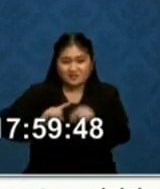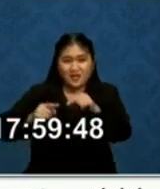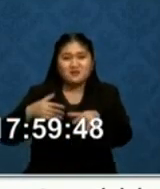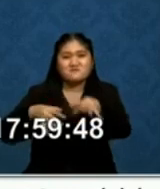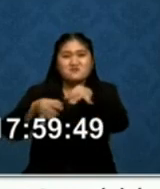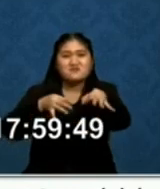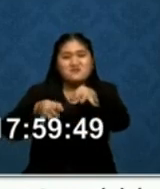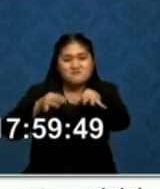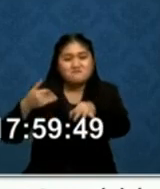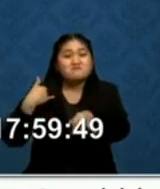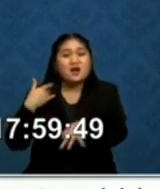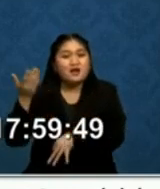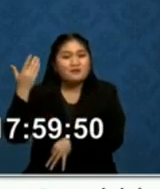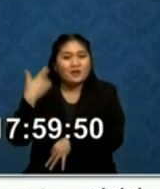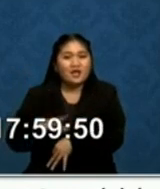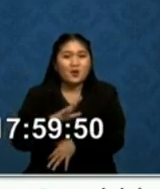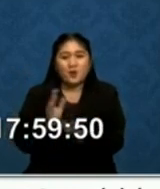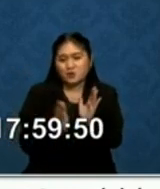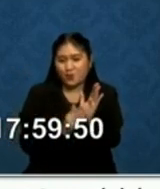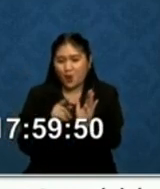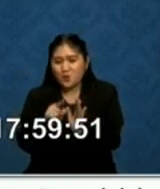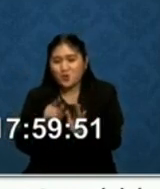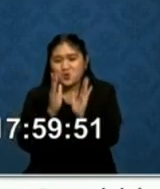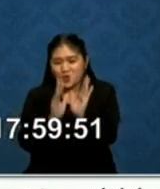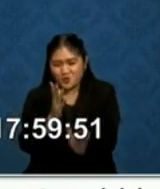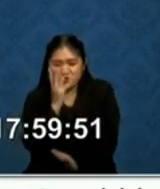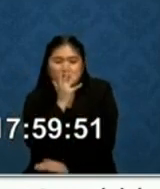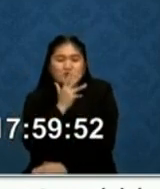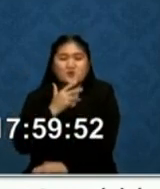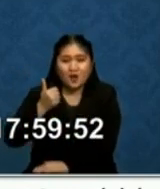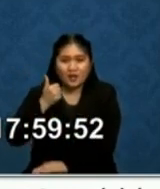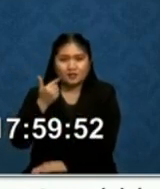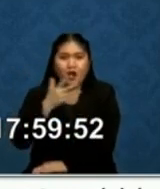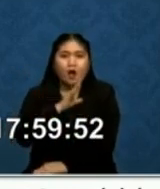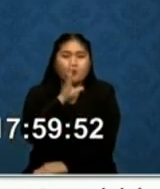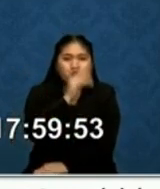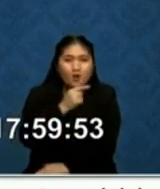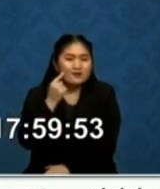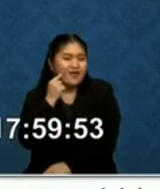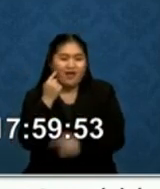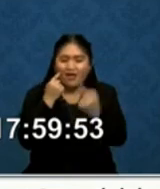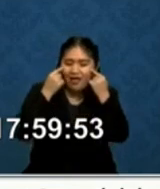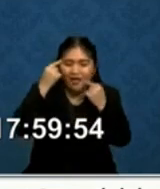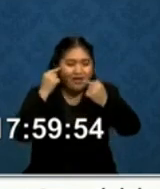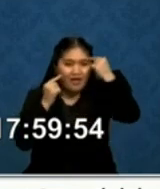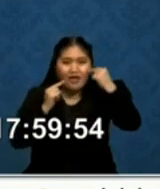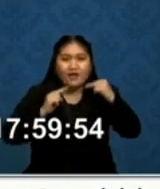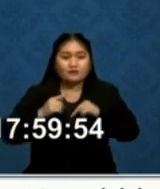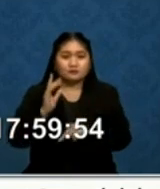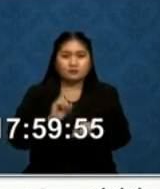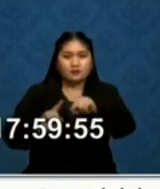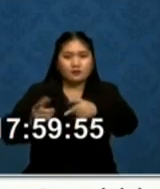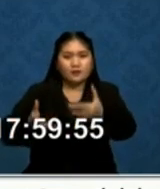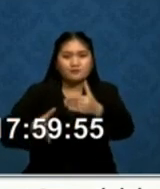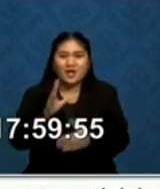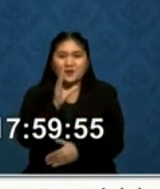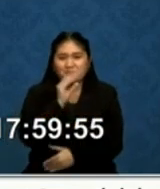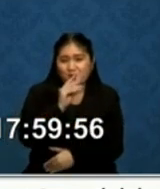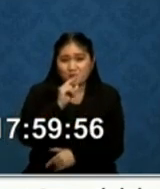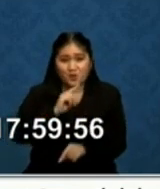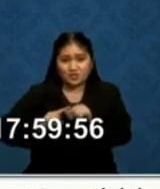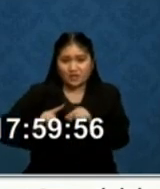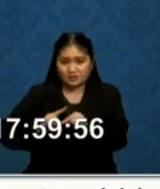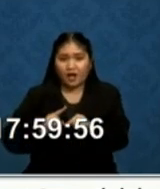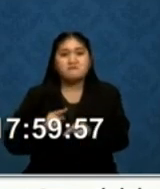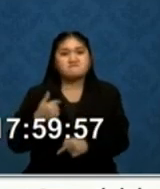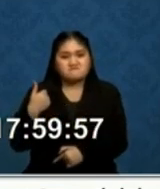ายไปก่อนหน้านี้ไม่ว่าจะเป็นการชมว่าคนสวยบ้างละการพูดถึงลักษณะหน้าตาการใช้วาจาในการ